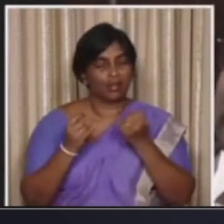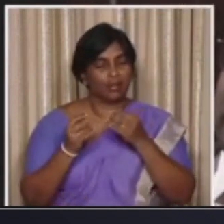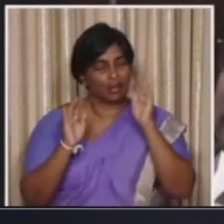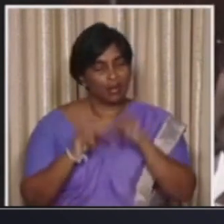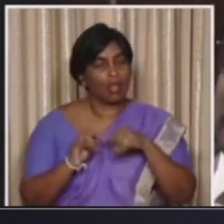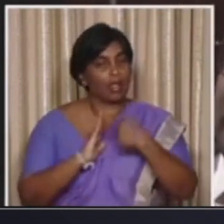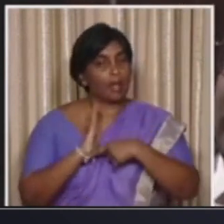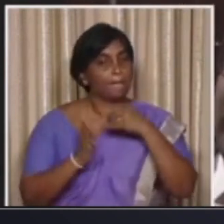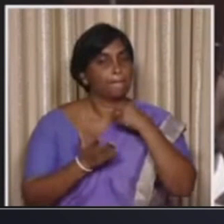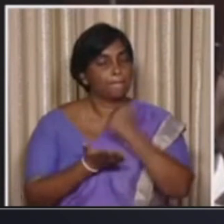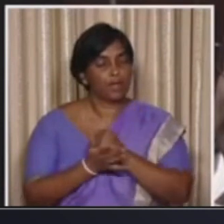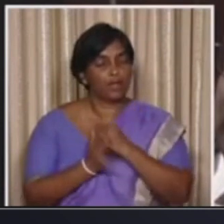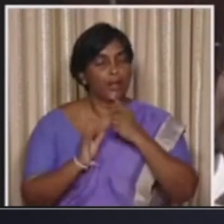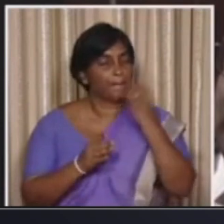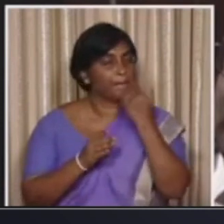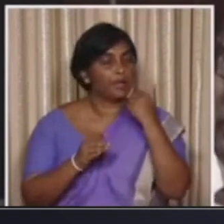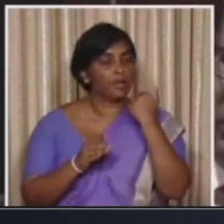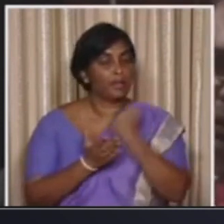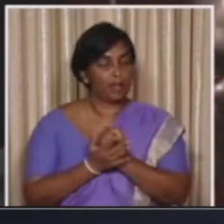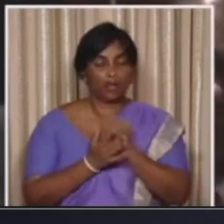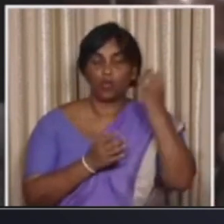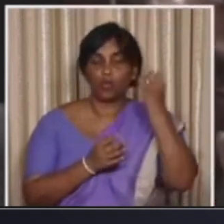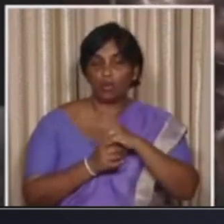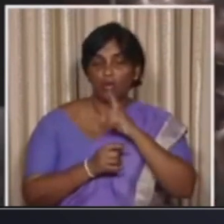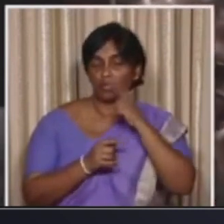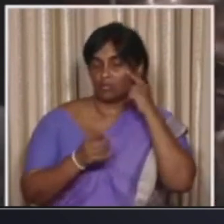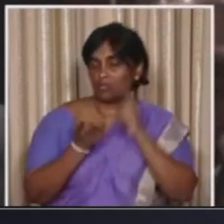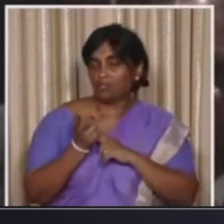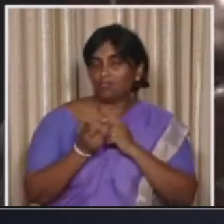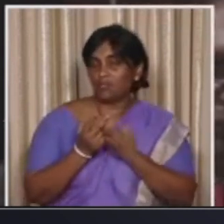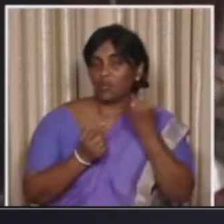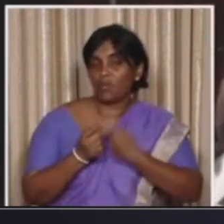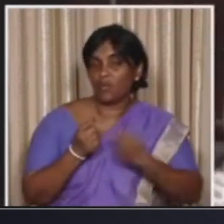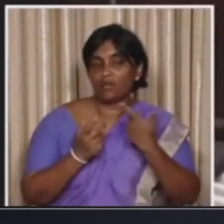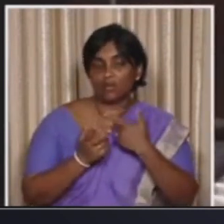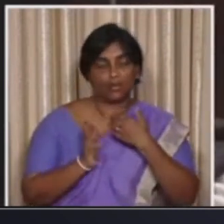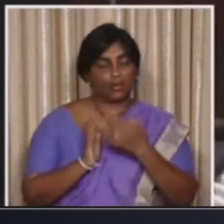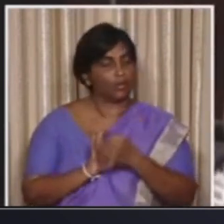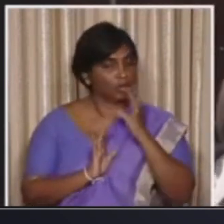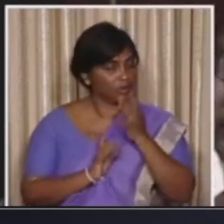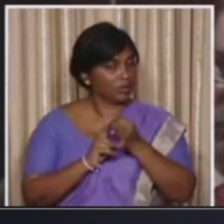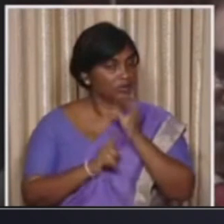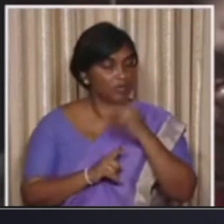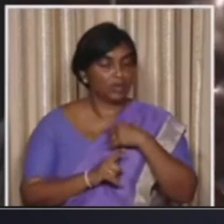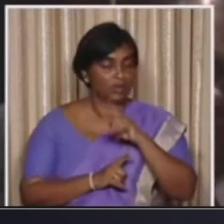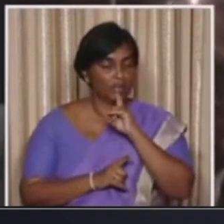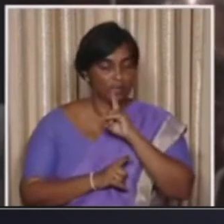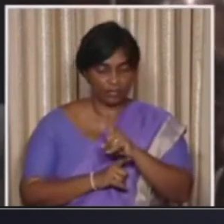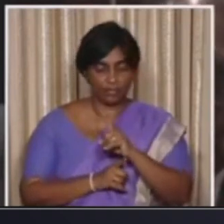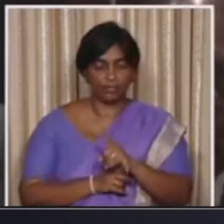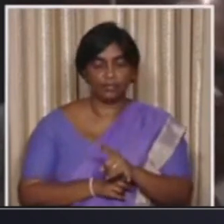ලංකා බැංකුව මහජන බැංකුව විකුණන දවසක් පිළිබඳව ඇඟිලි ගණගෙන ඉන්නේ සභාපතිතුමනි අපි එකක් කියන්න